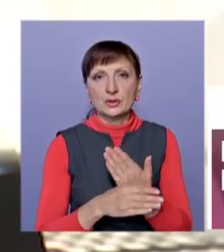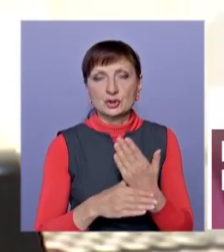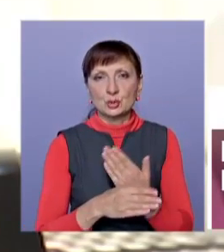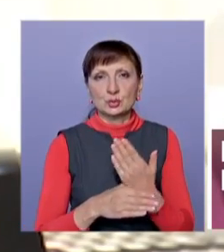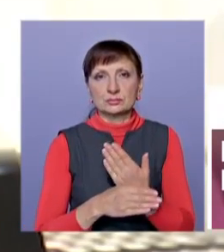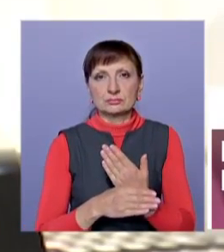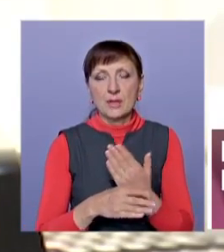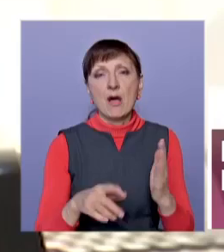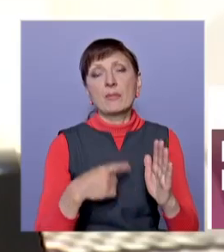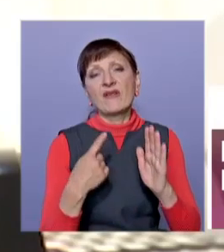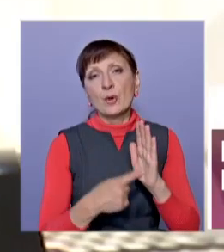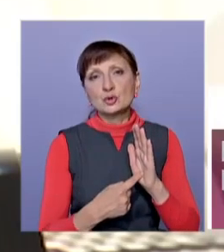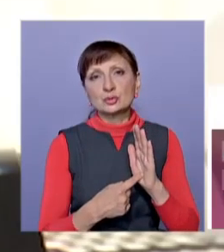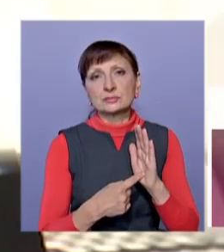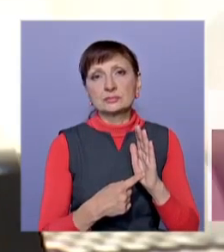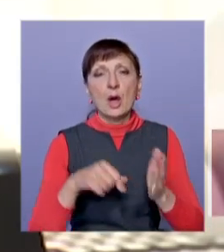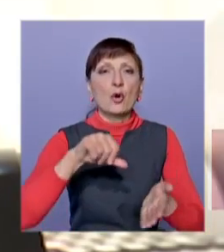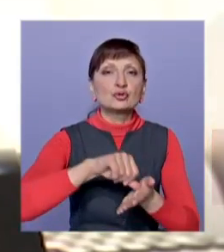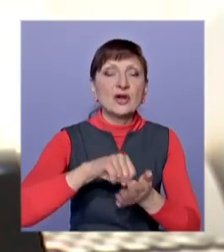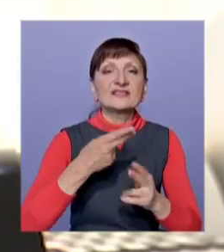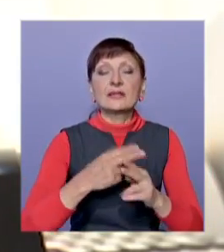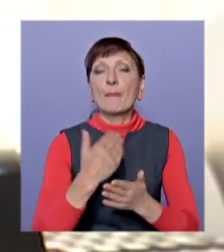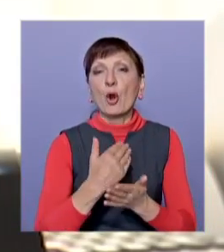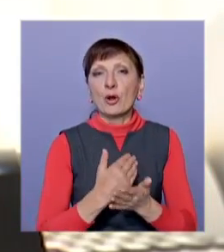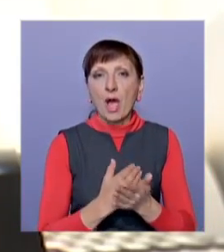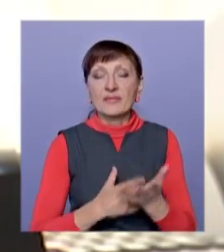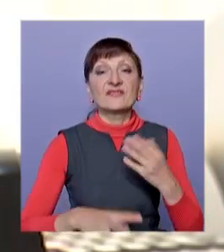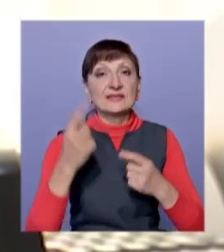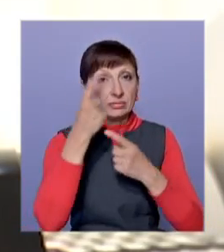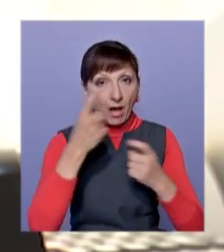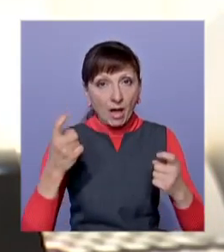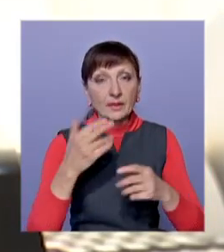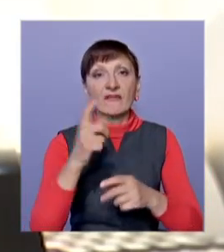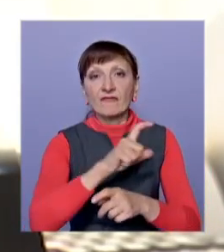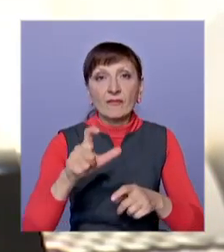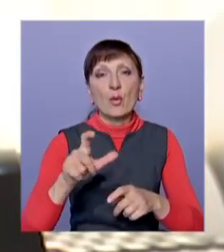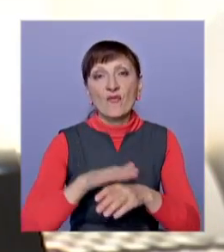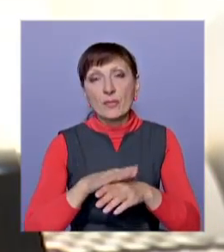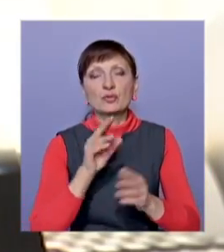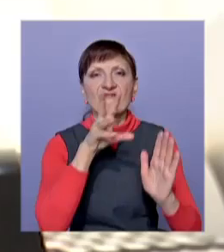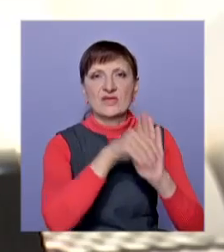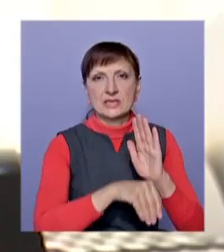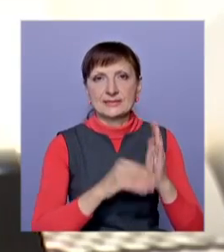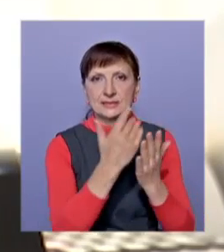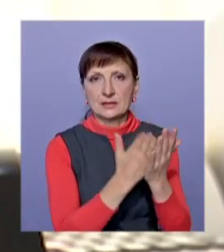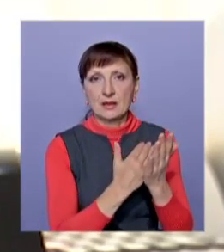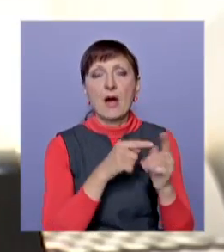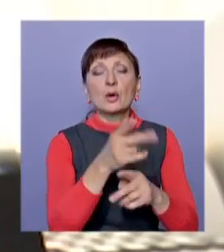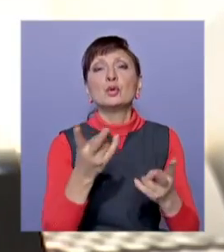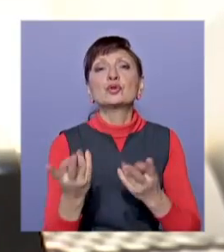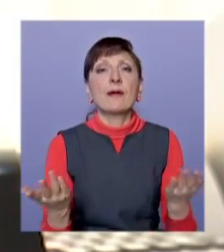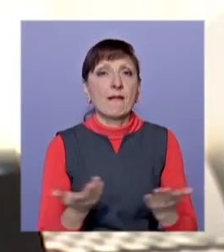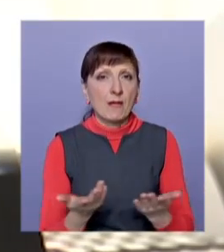по вопросу участия в этой программе, все данные этих людей будут там внесены. В чем они нуждаются? Мы